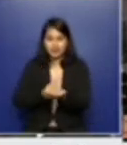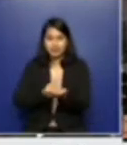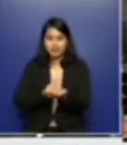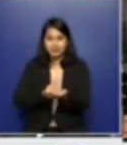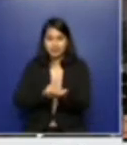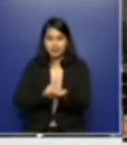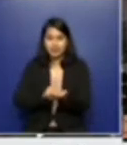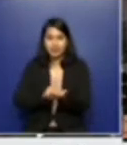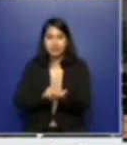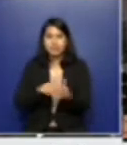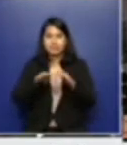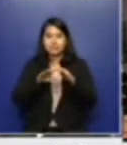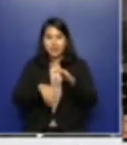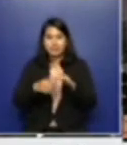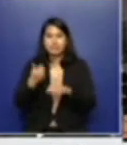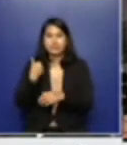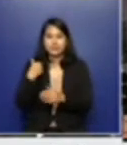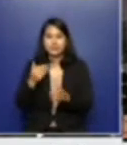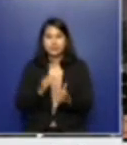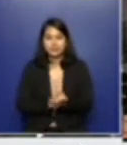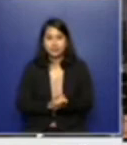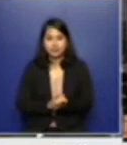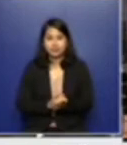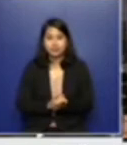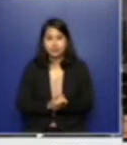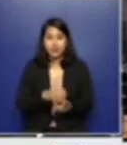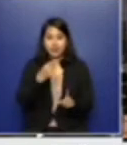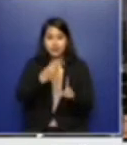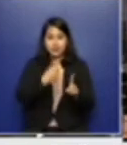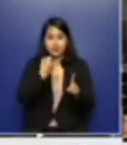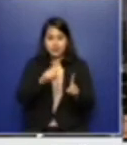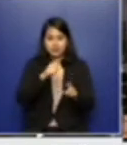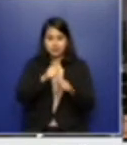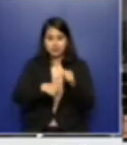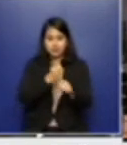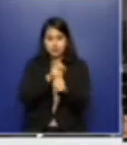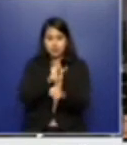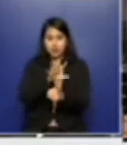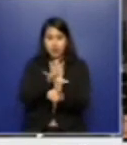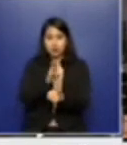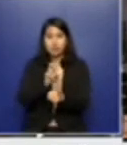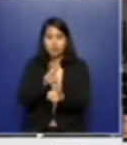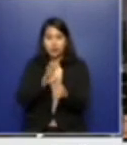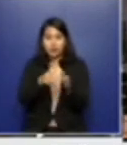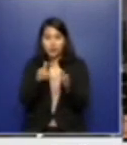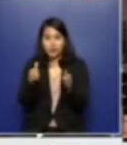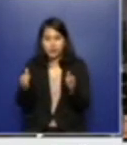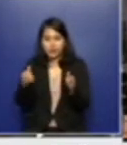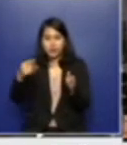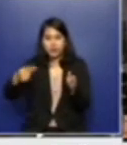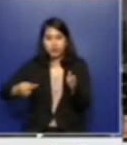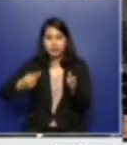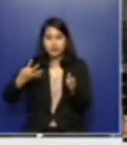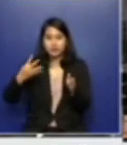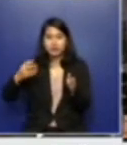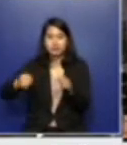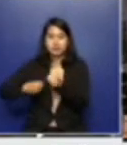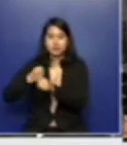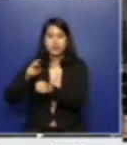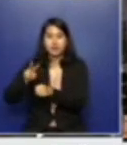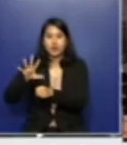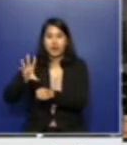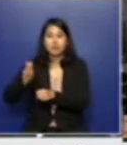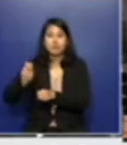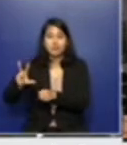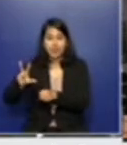วโน้มต่ำกว่าประมาณการมากค่ะซึ่งในเดือนตุลาคม2562ถึงเมษายน2563 7เดือนแรกของปี